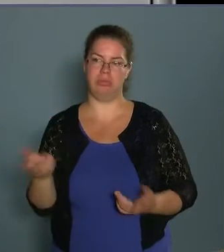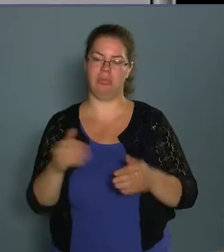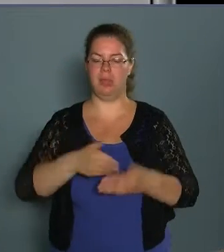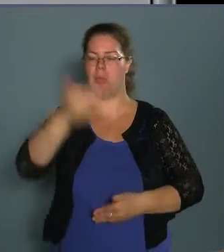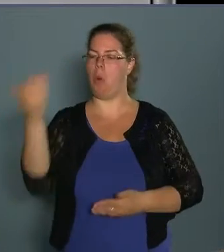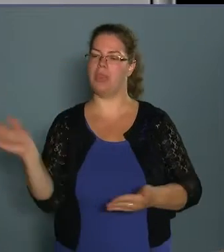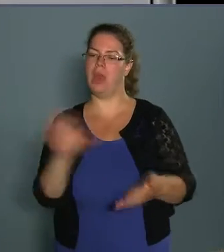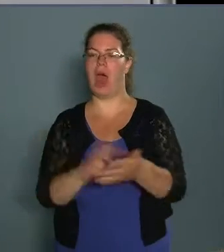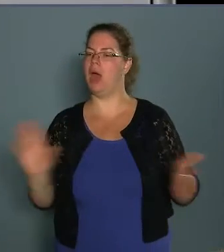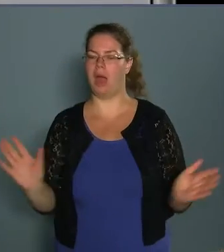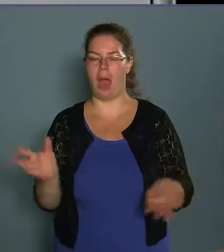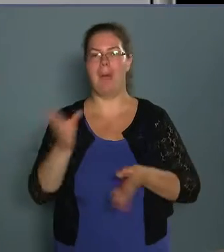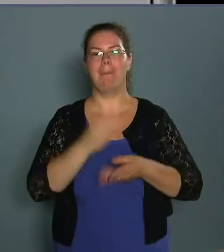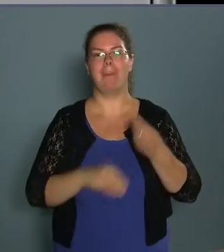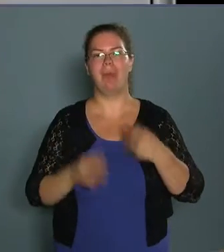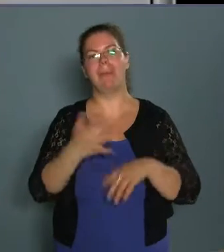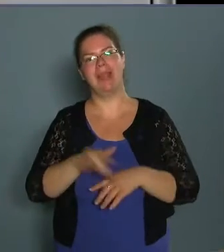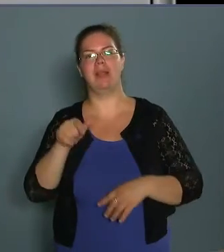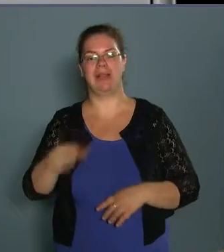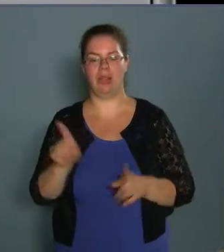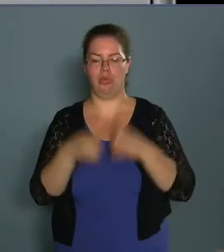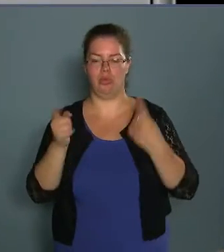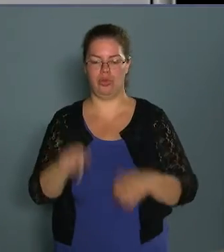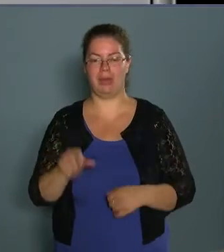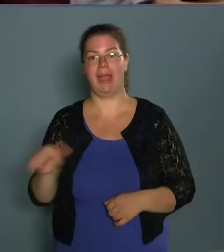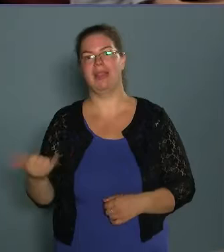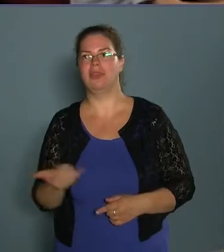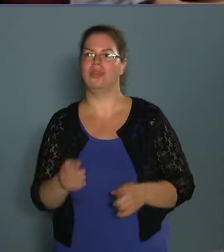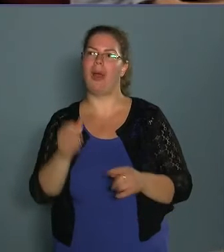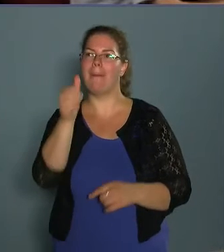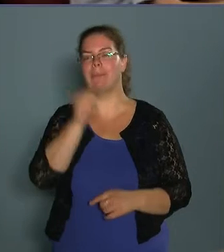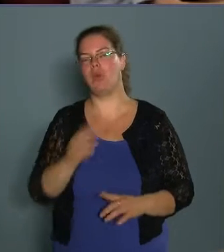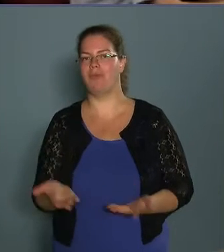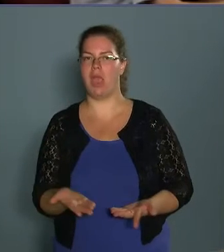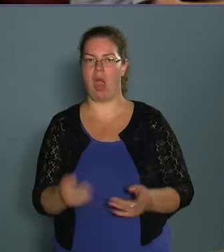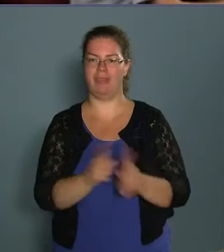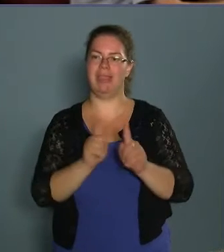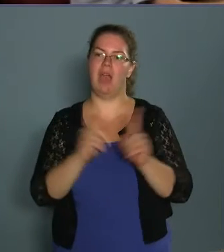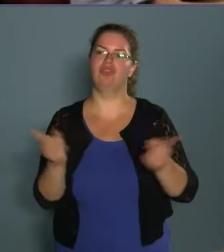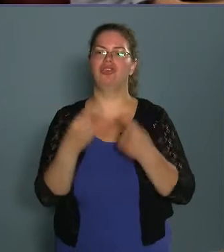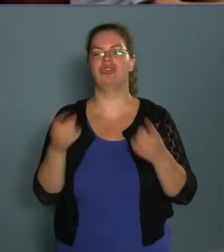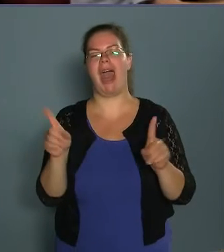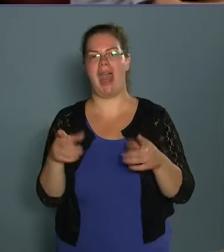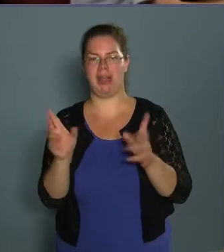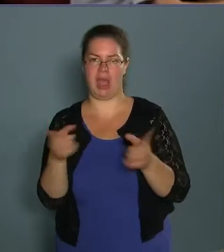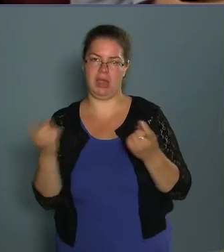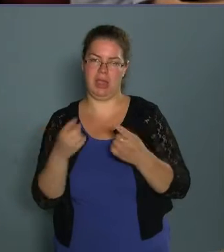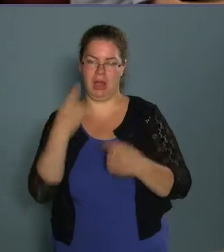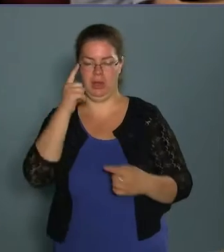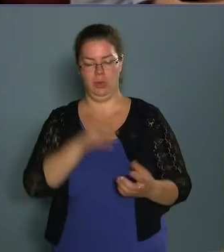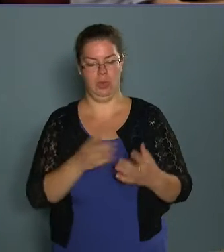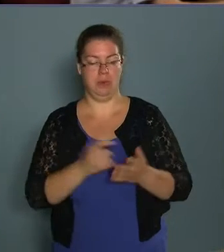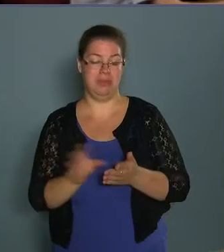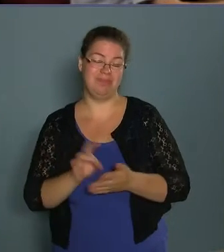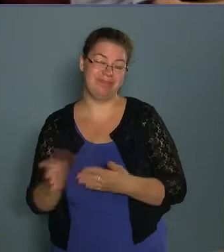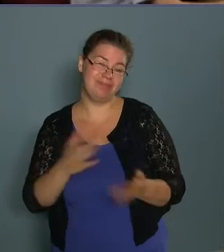is ennek az újságnak, például ennek az újságnak ez is a profilja, hogy ilyen sláger híreket tudjon gyártani, és ugrunk is